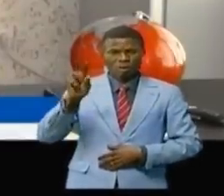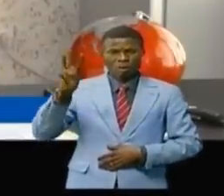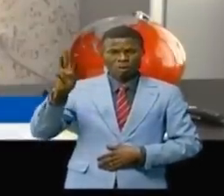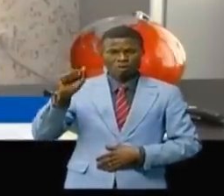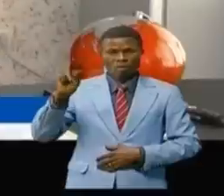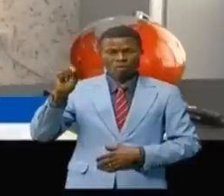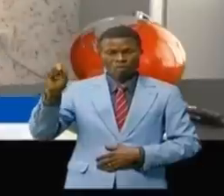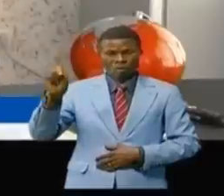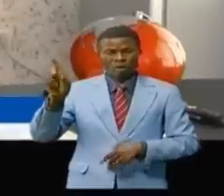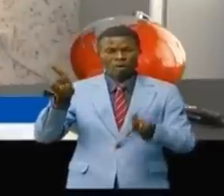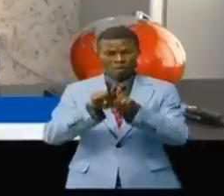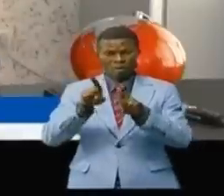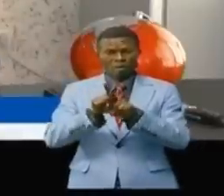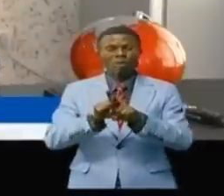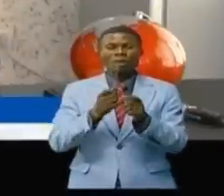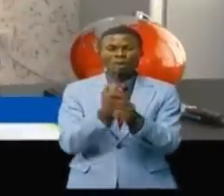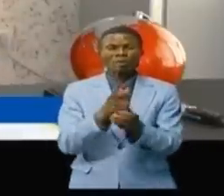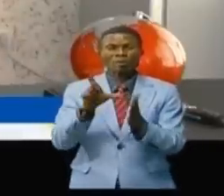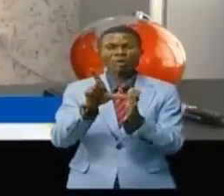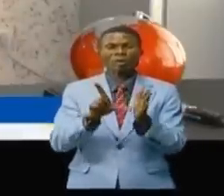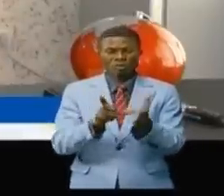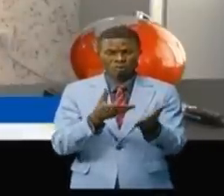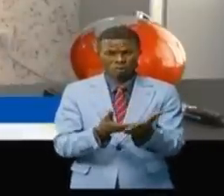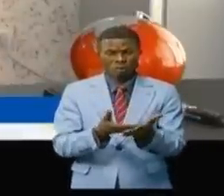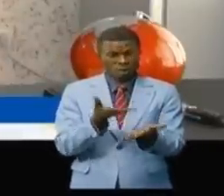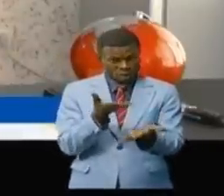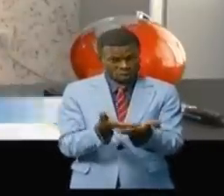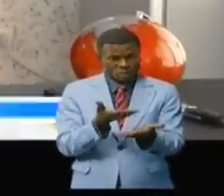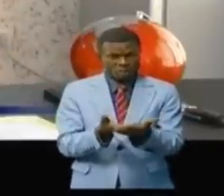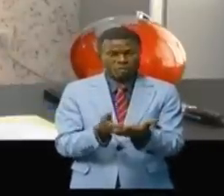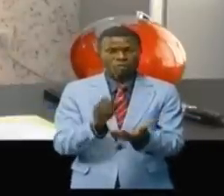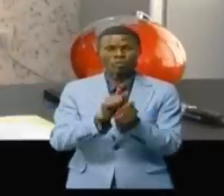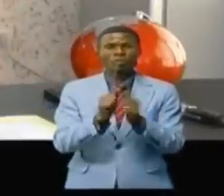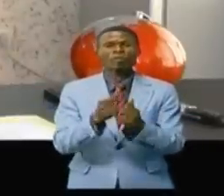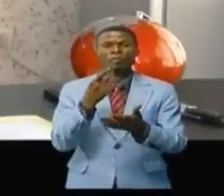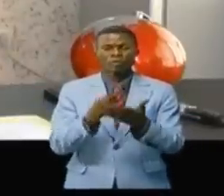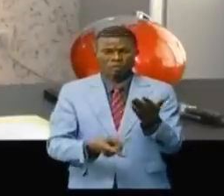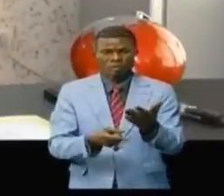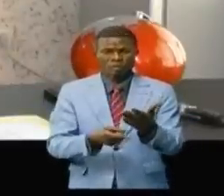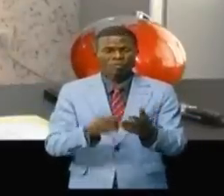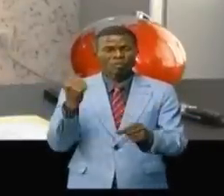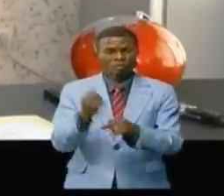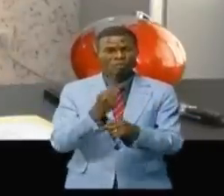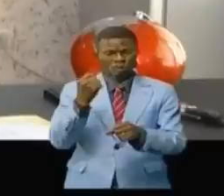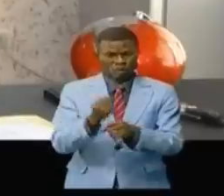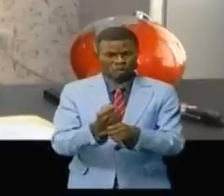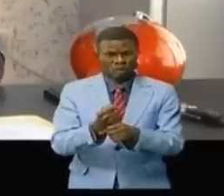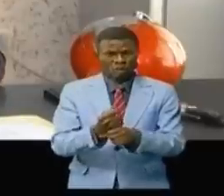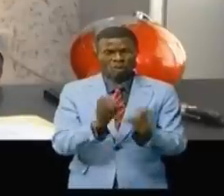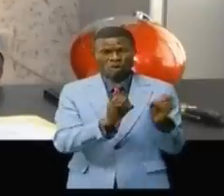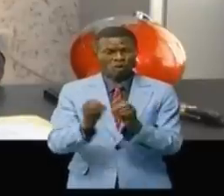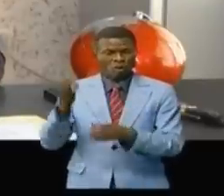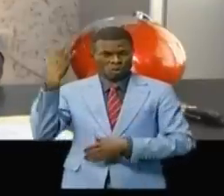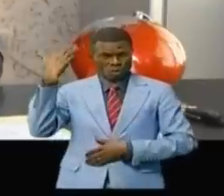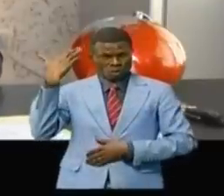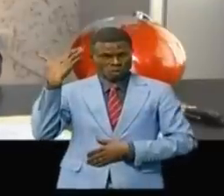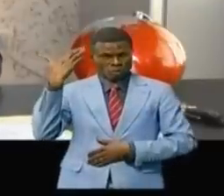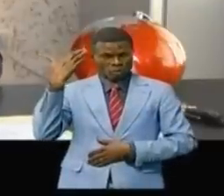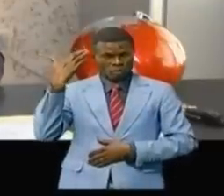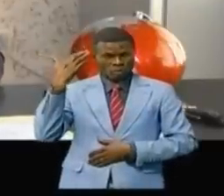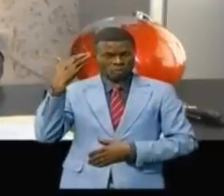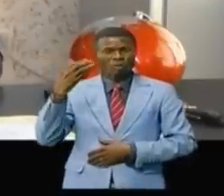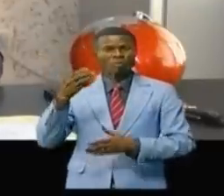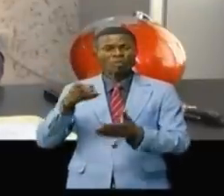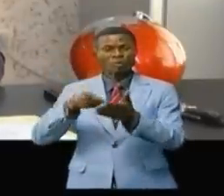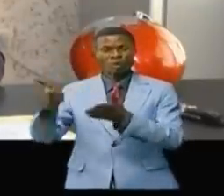sont conformes à la loi. Ici, il est plutôt question d'une opération qui a eu lieu dernièrement, de